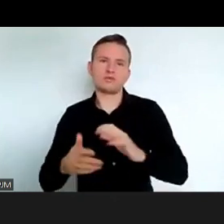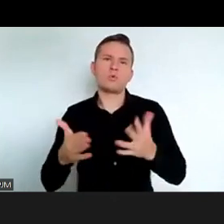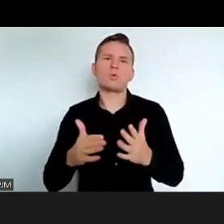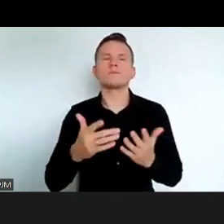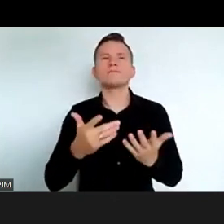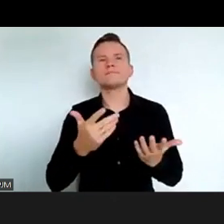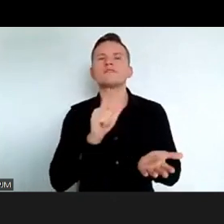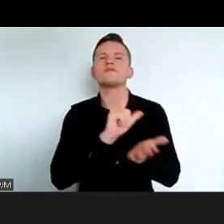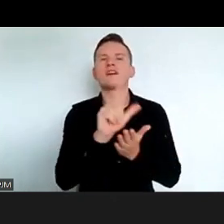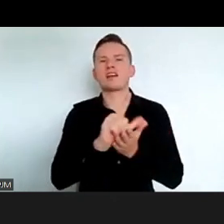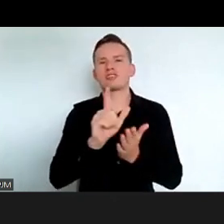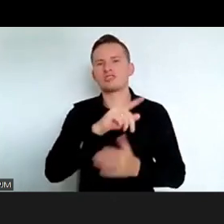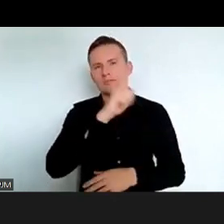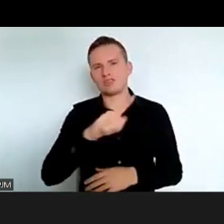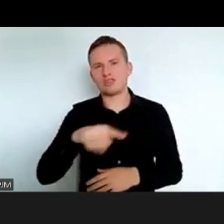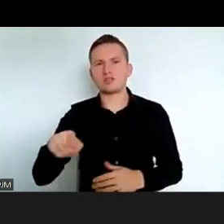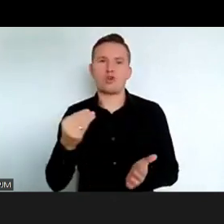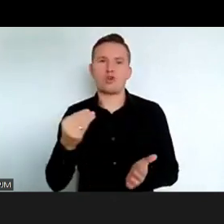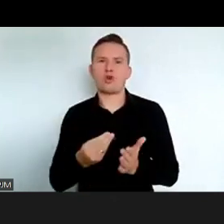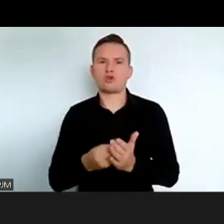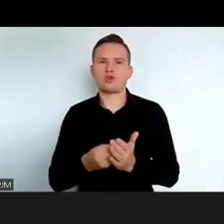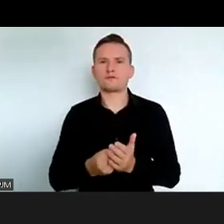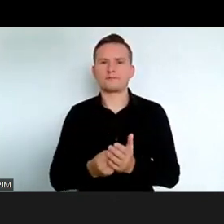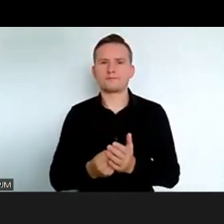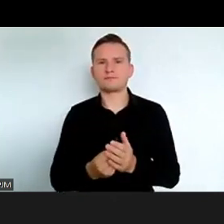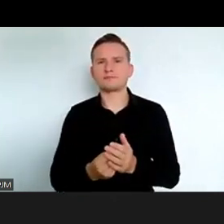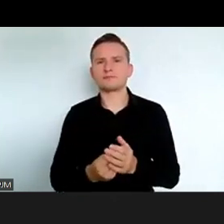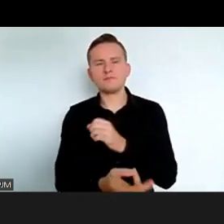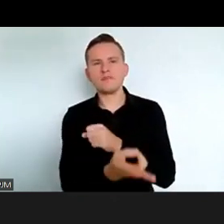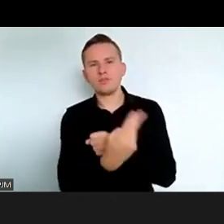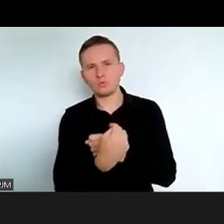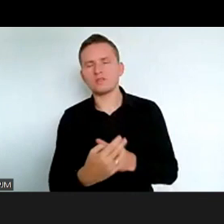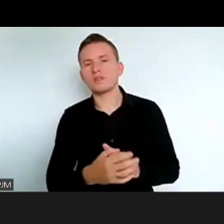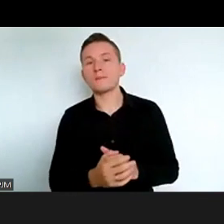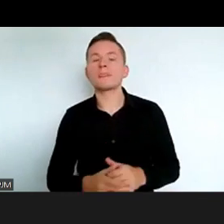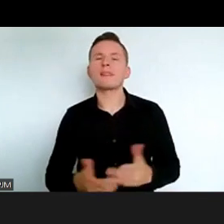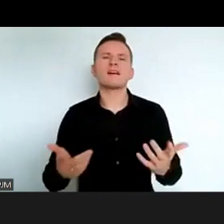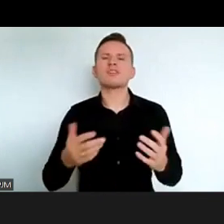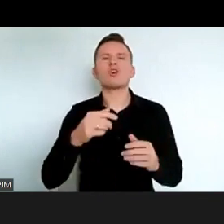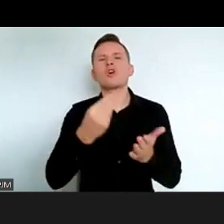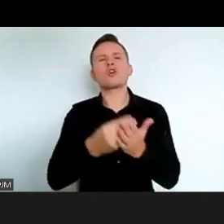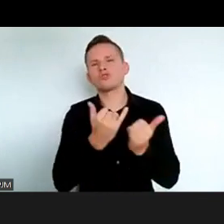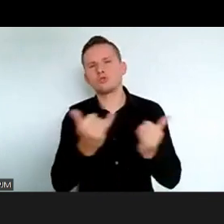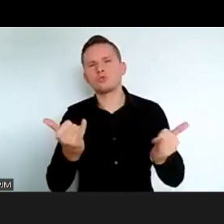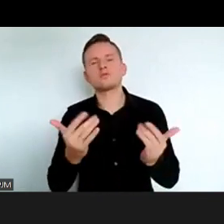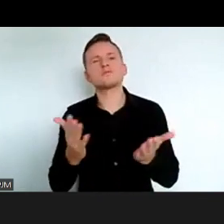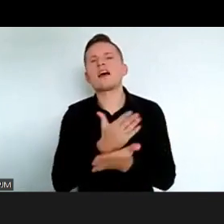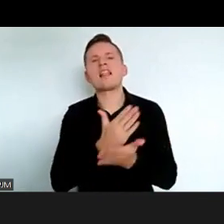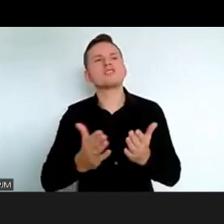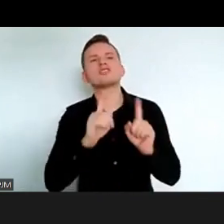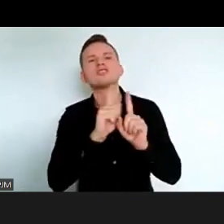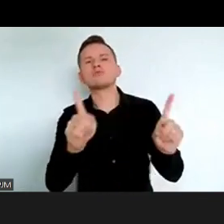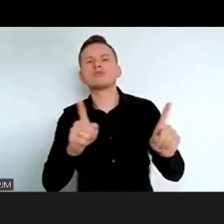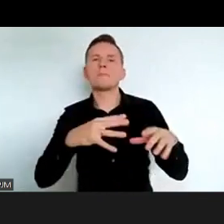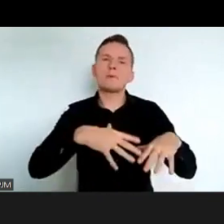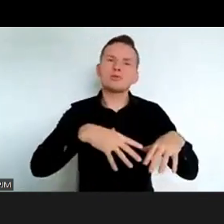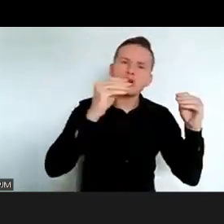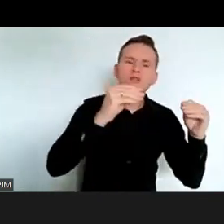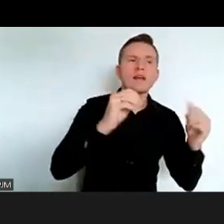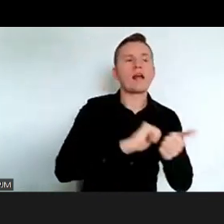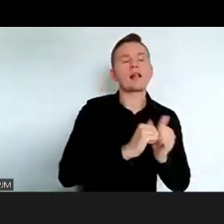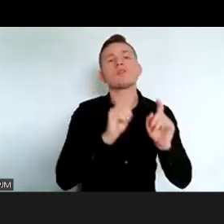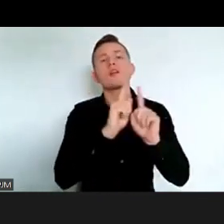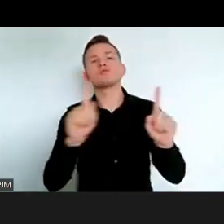miesiącach takich koszty zatrudnienia. Oczywiście on może być różny w zależności od tego, czy to będzie nauczyciel początkujący, czy to będzie